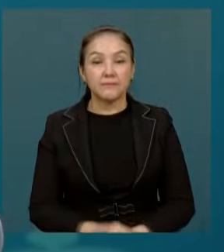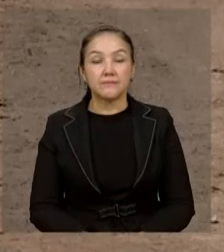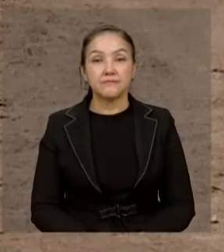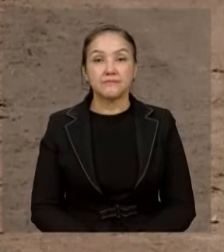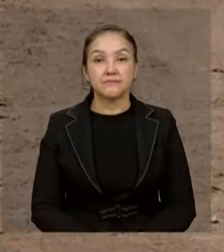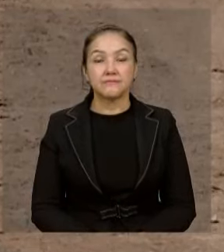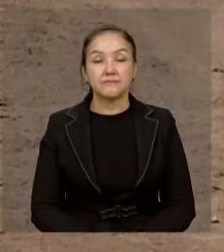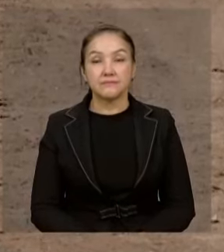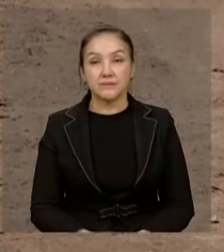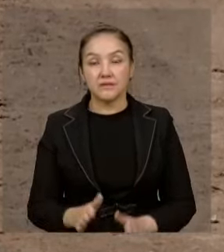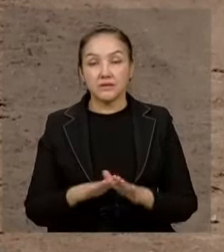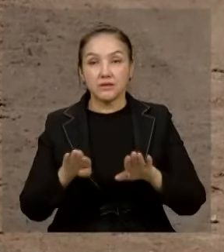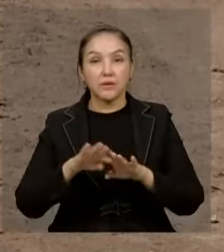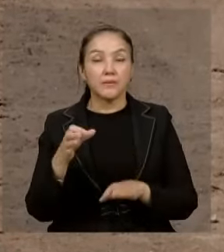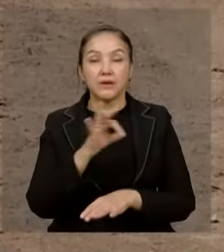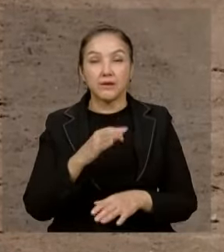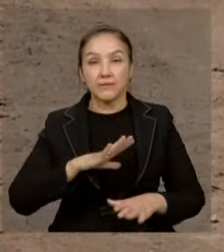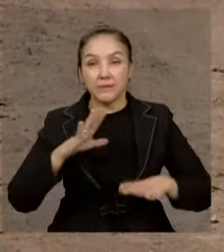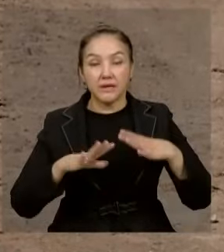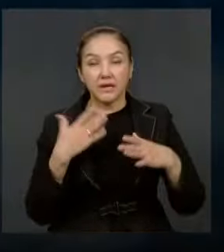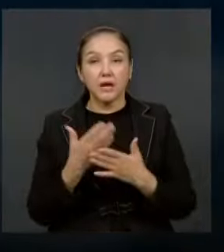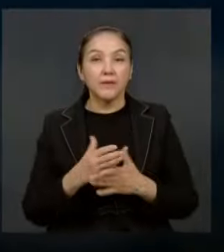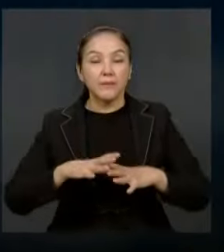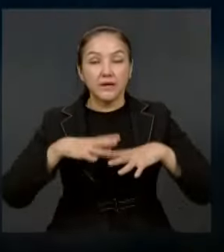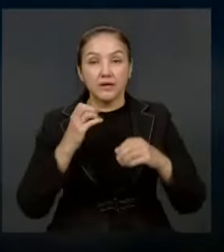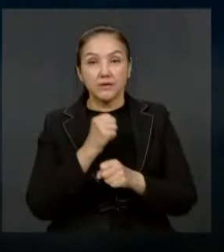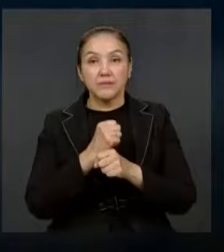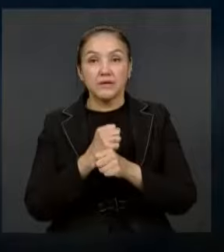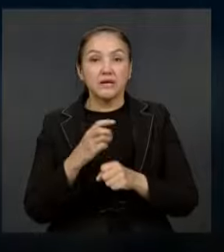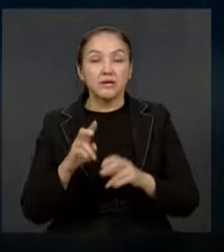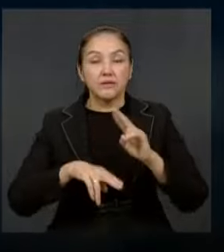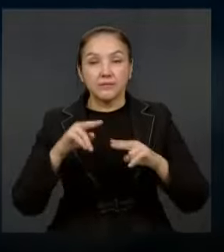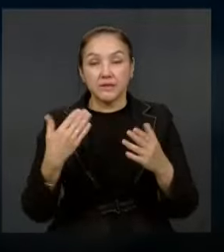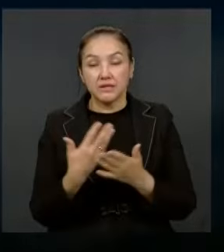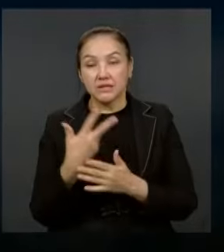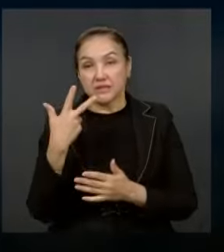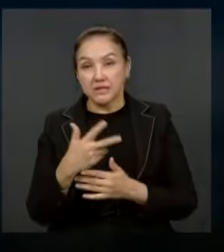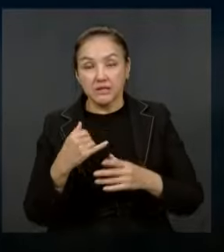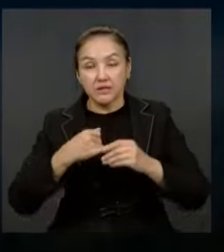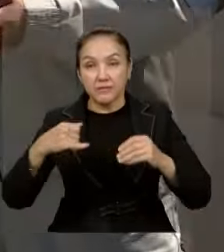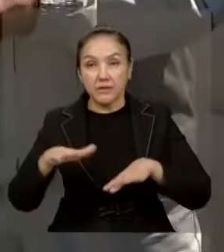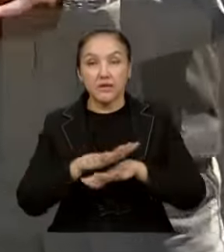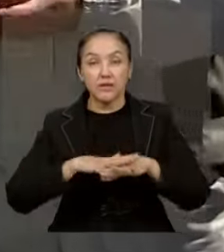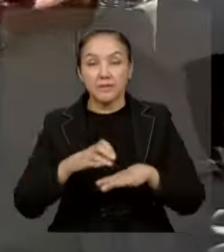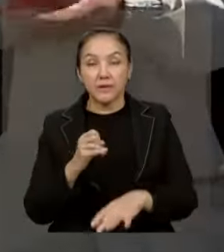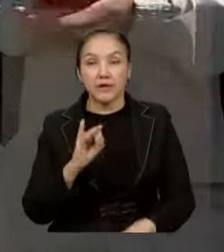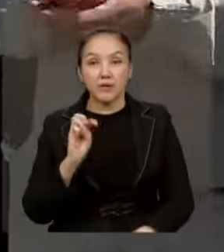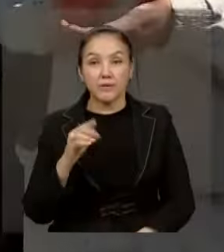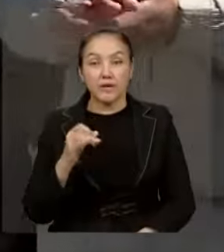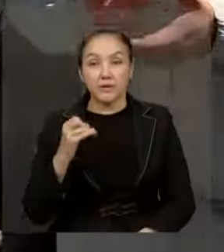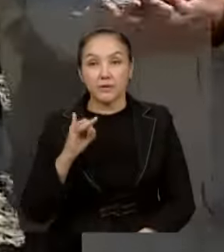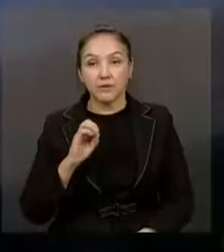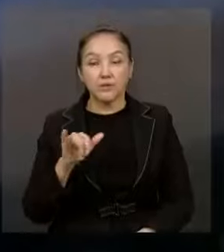жарок также на территории области готовится большой проект а именно строительство третьей нитки магистрального газопровода отвода